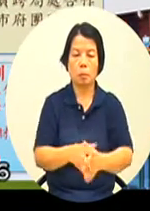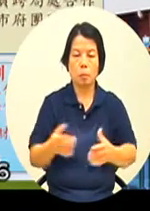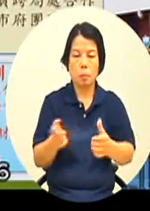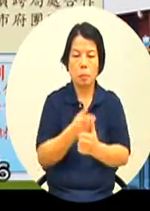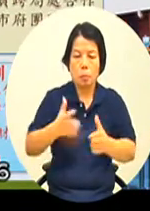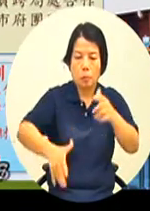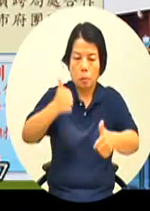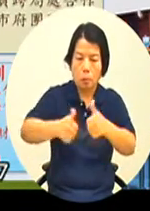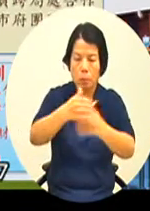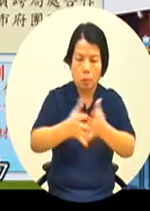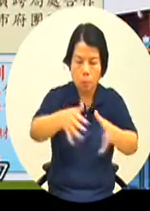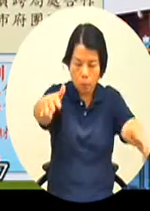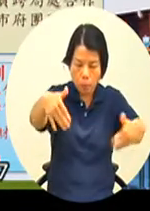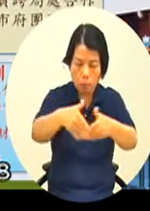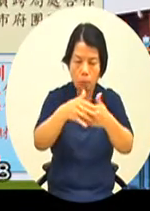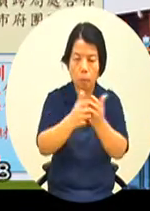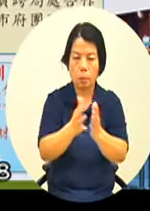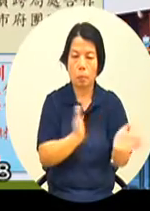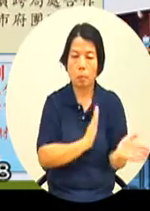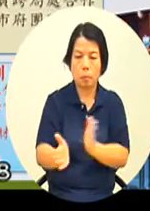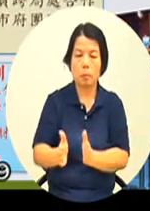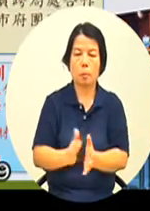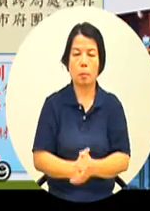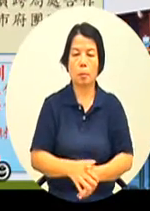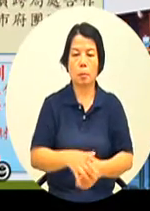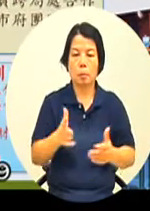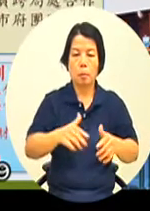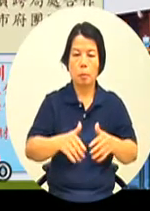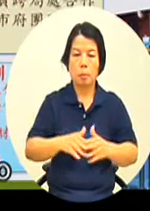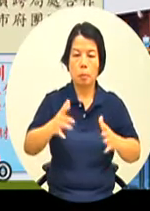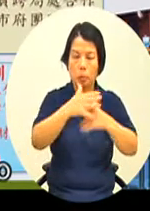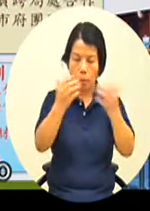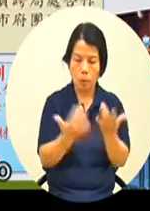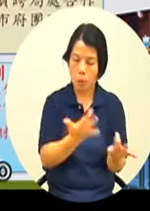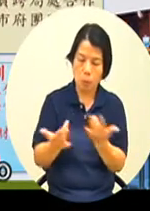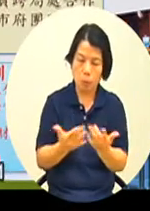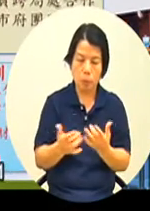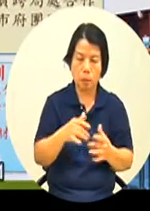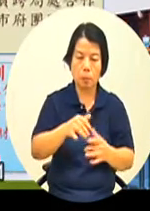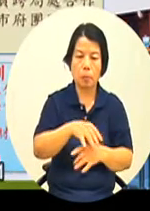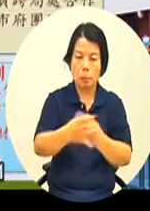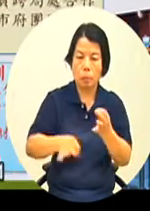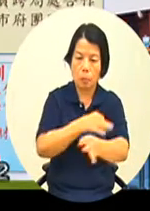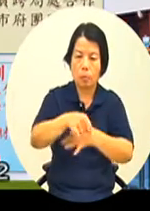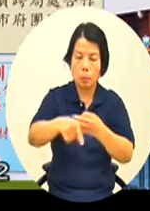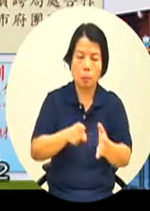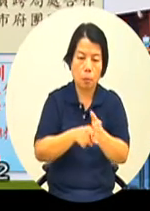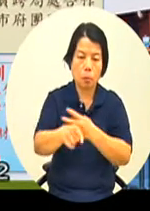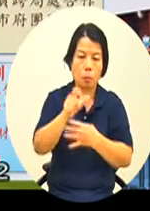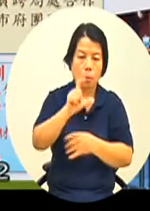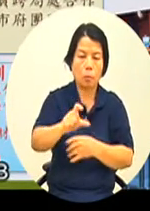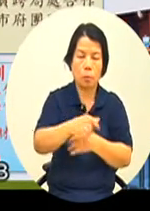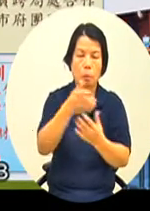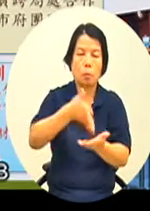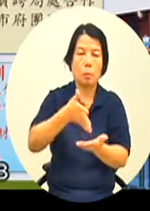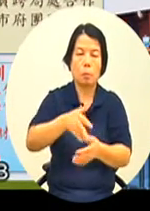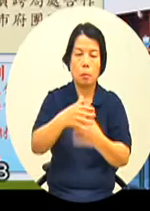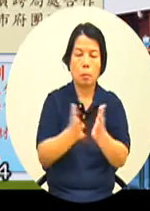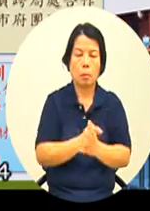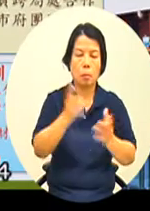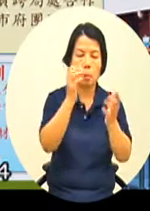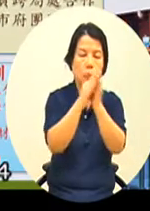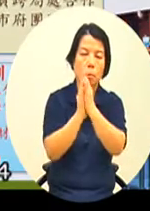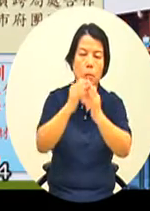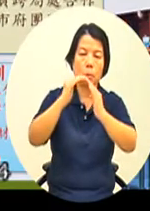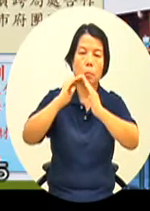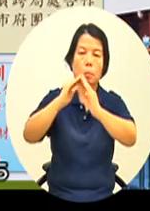识营。除了安排我们新政府产经政策的专题演讲之外，并借由本府跟桃园市双方行